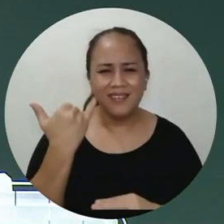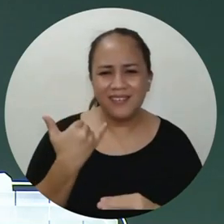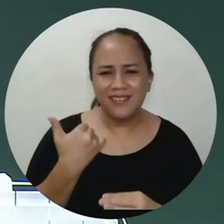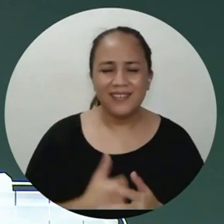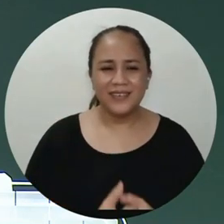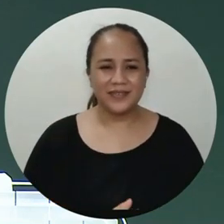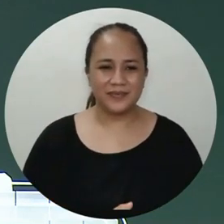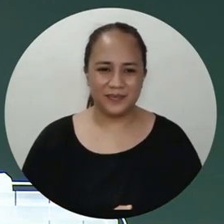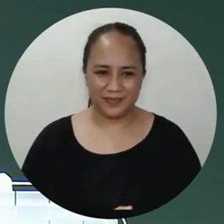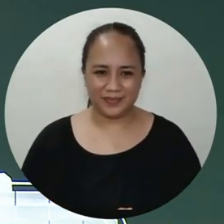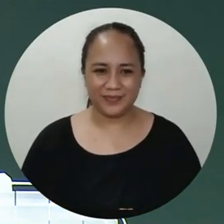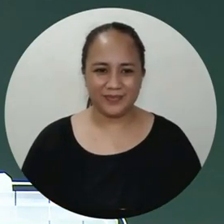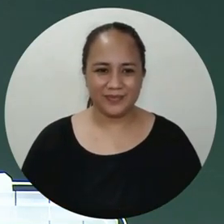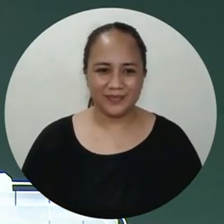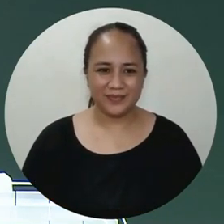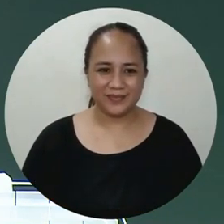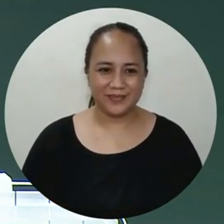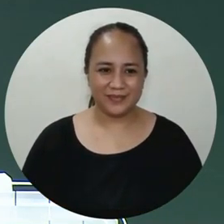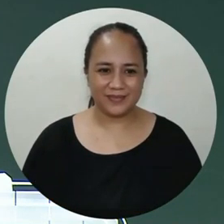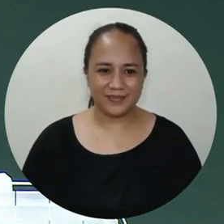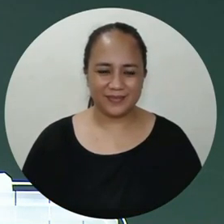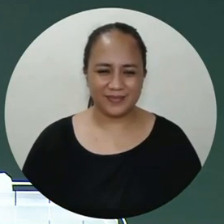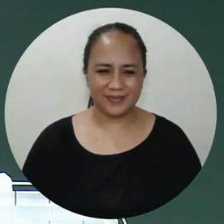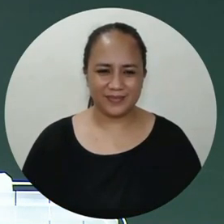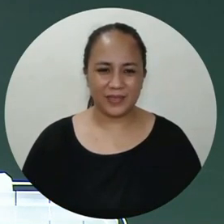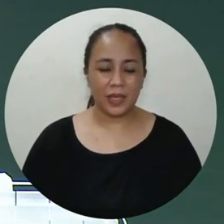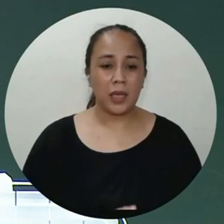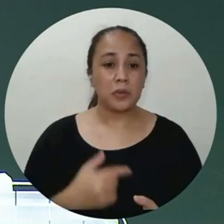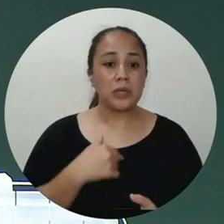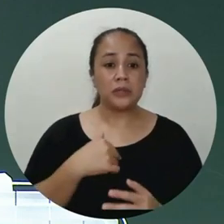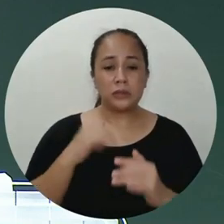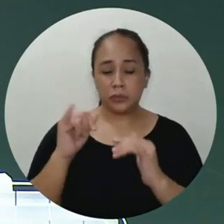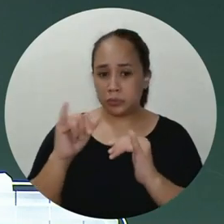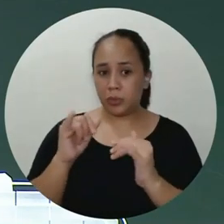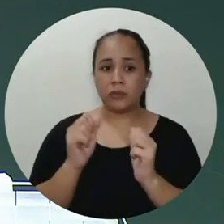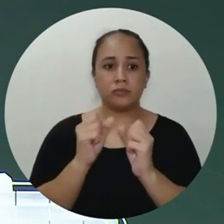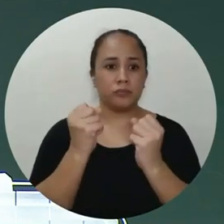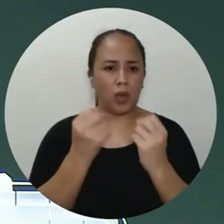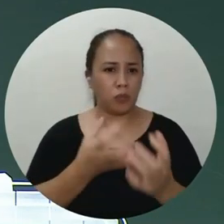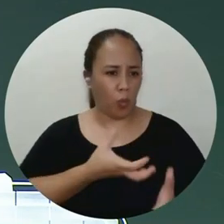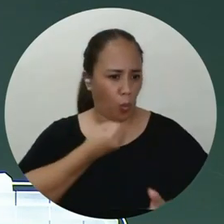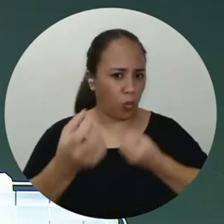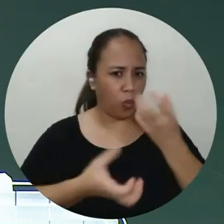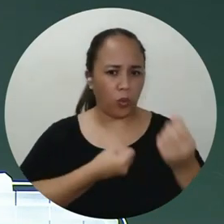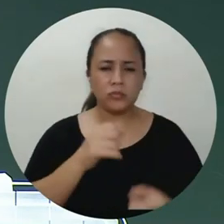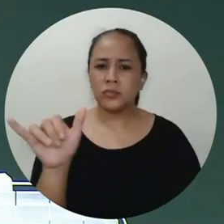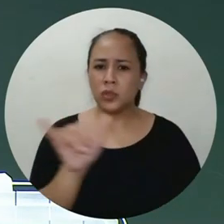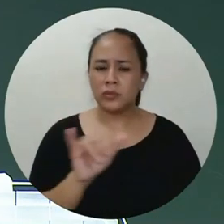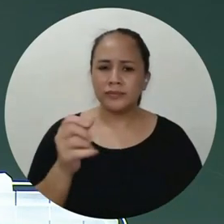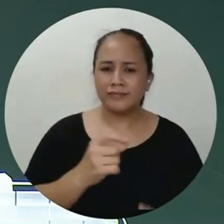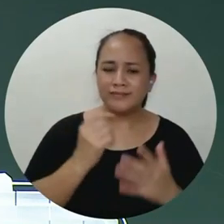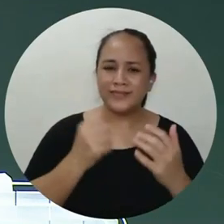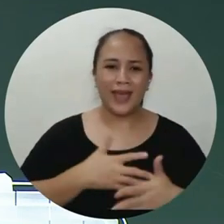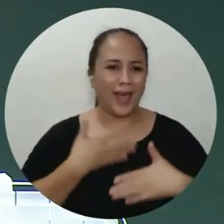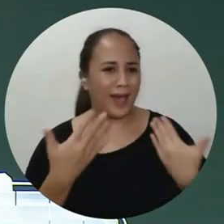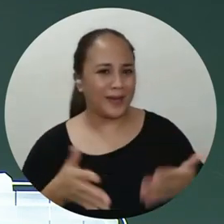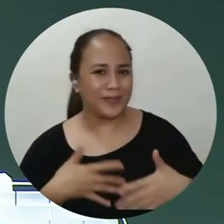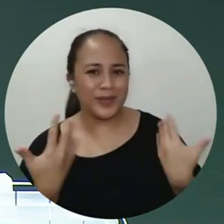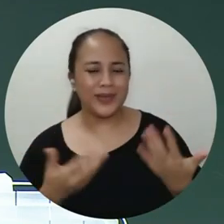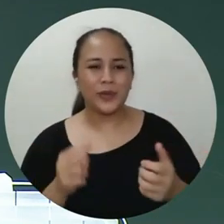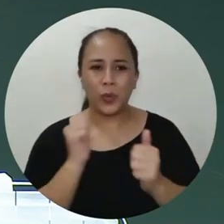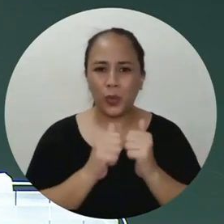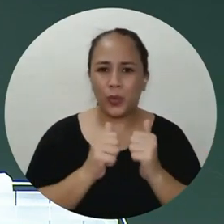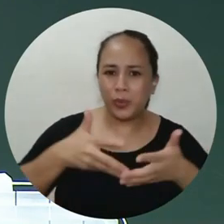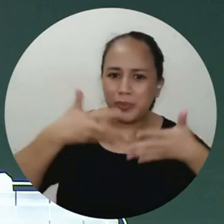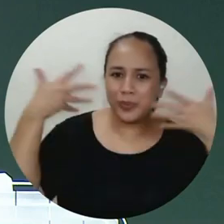아주 밝고 잘 웃고 편안해. So it's not like you have a lot of possessions, but yet you are very bright and happy and joyful. 뭐 화내고 이런 게 잘